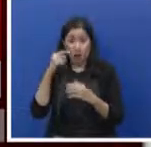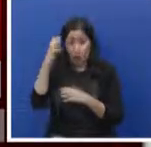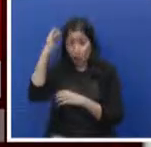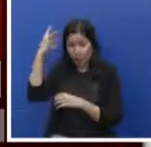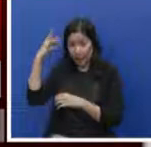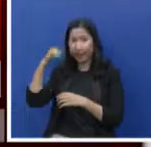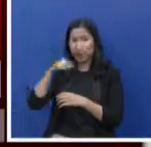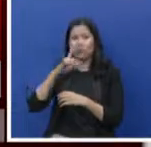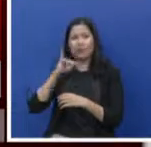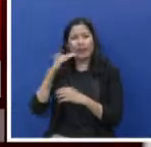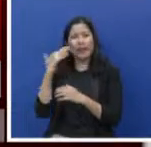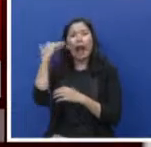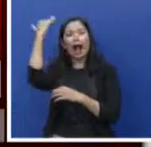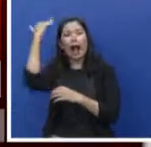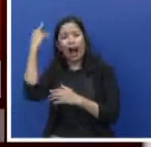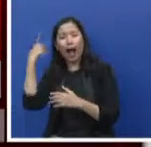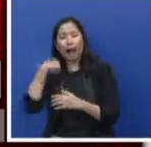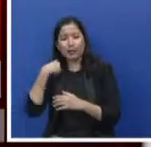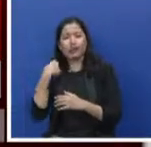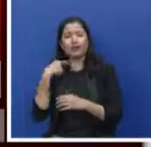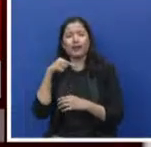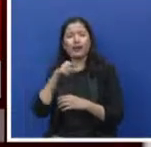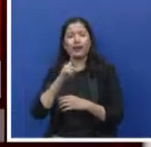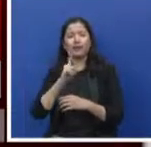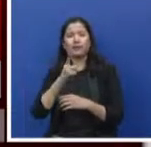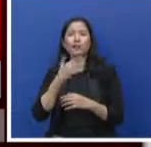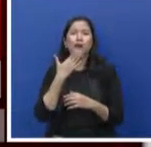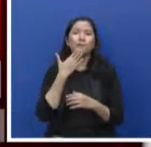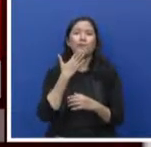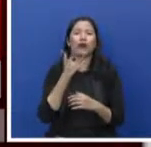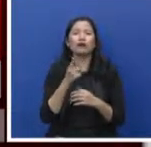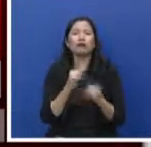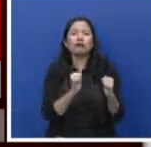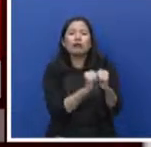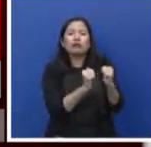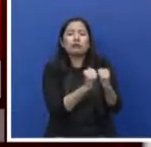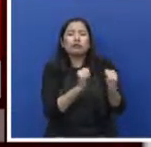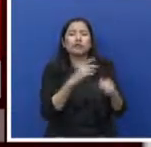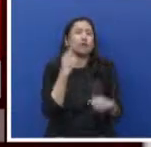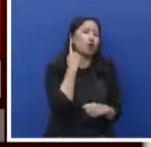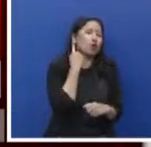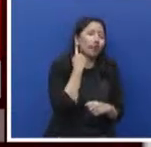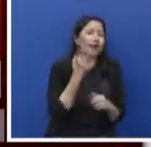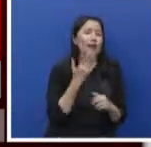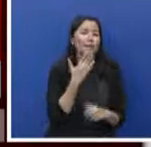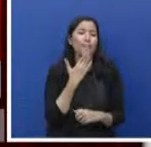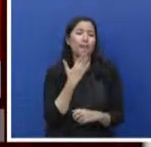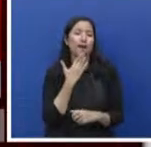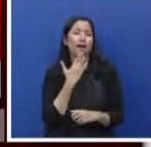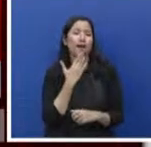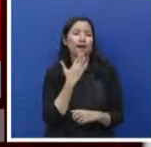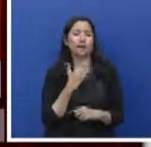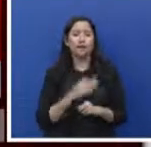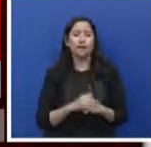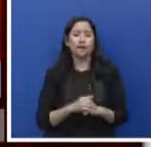Gojek, kemudahan untuk memudahkan appointment system. Kami juga mengelola proses